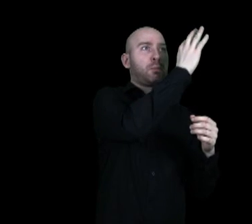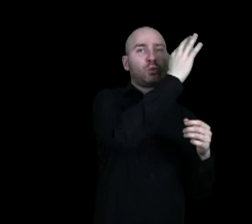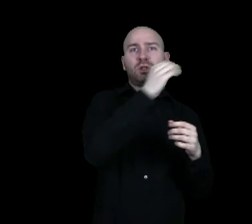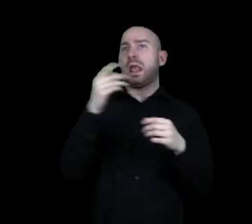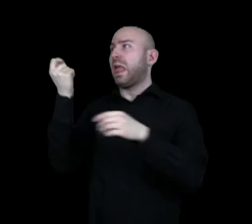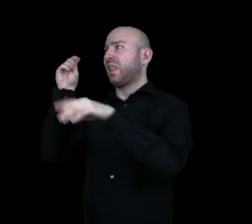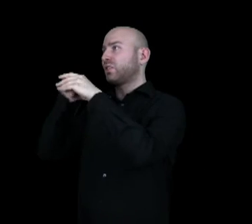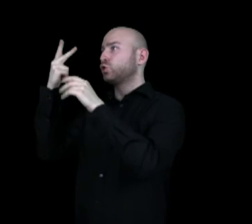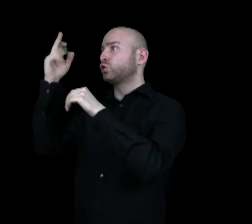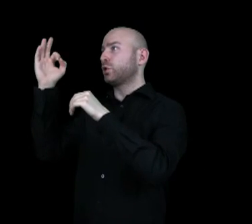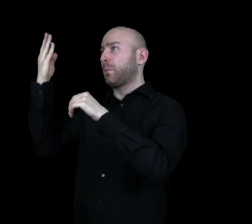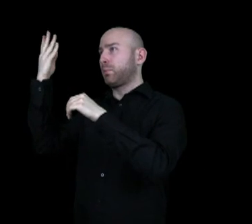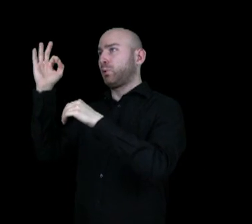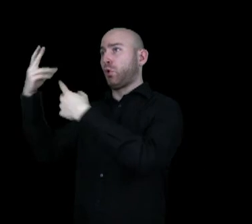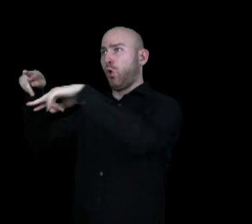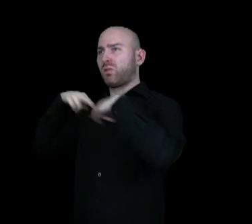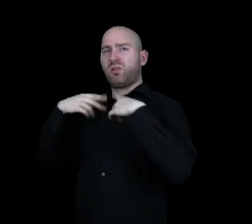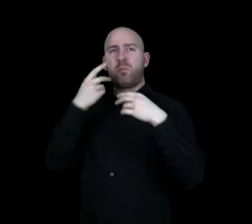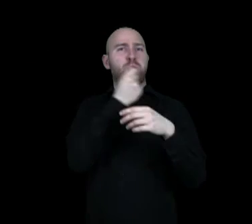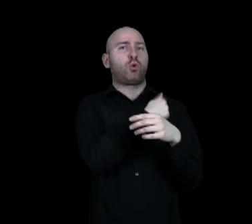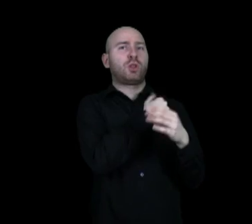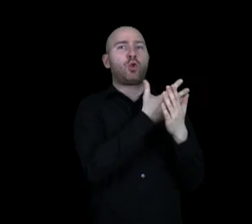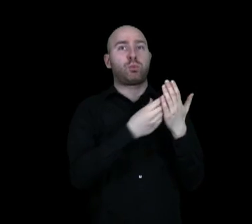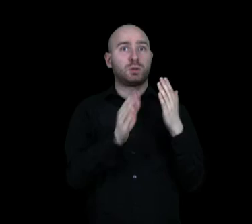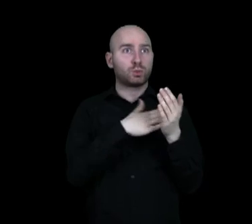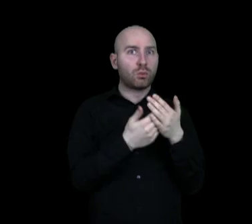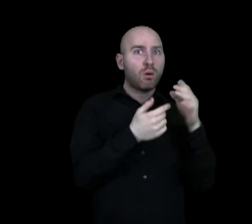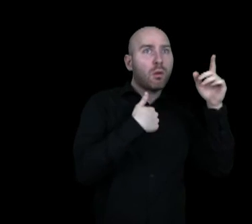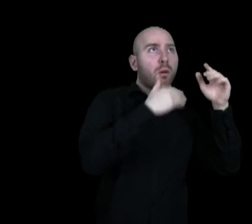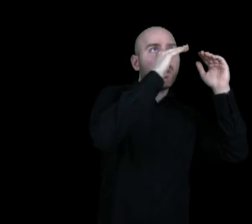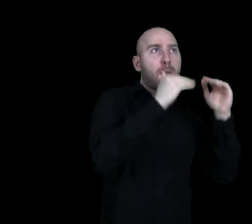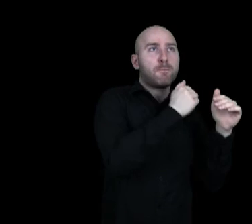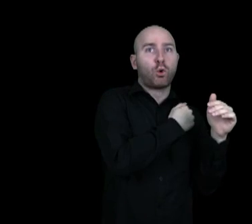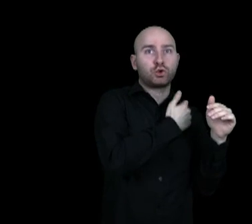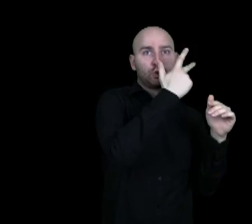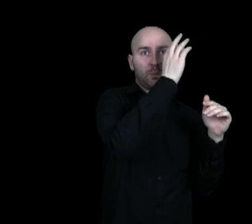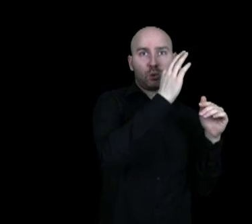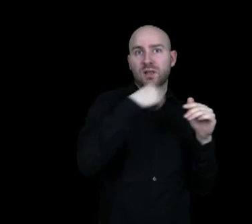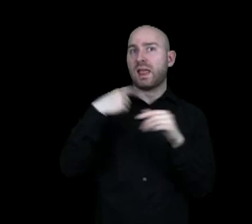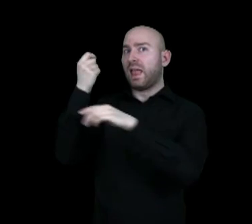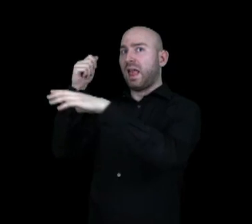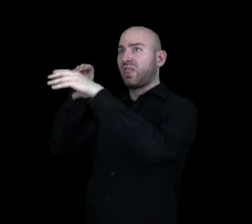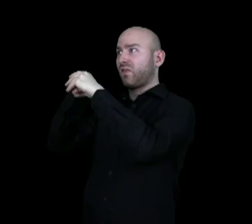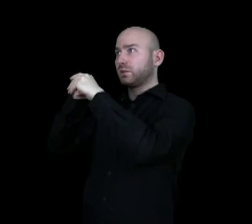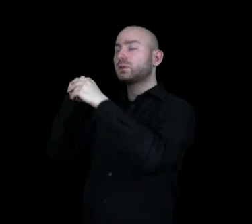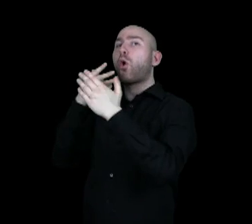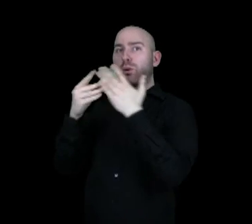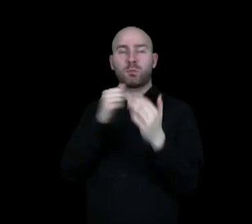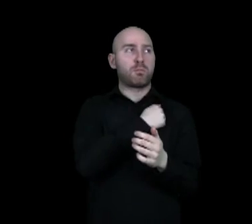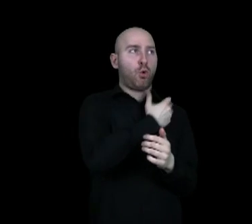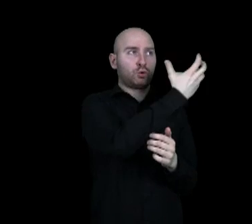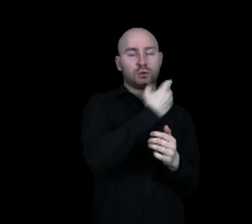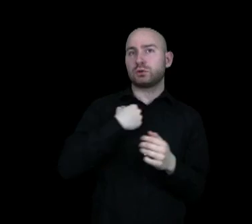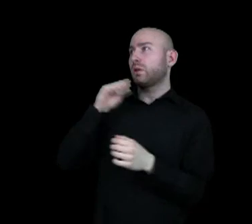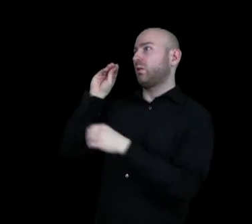stóp procentowych pożyczanie nabiera sensu. Nawet dla kogoś, kto ma inwestycję dającą 3% zwrotu. Mówi, mogę